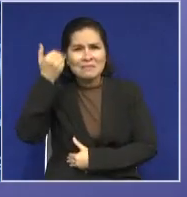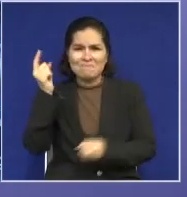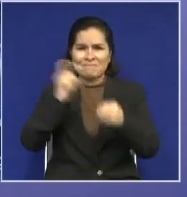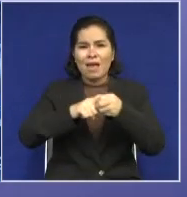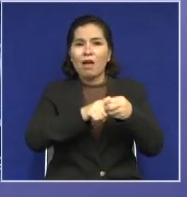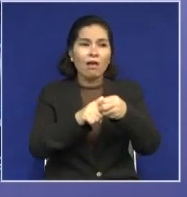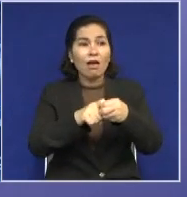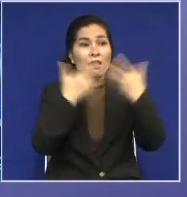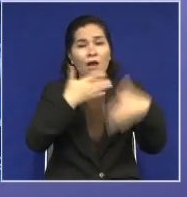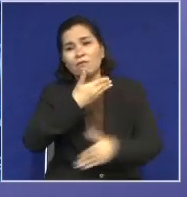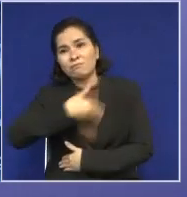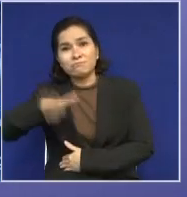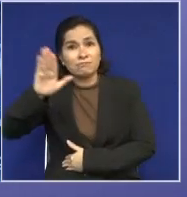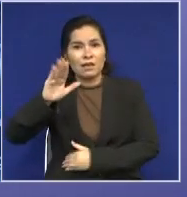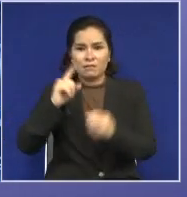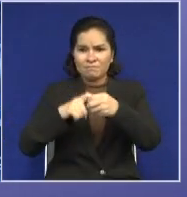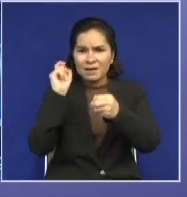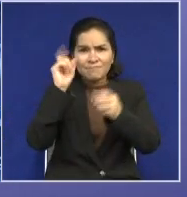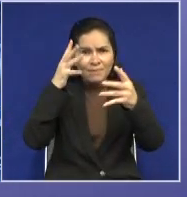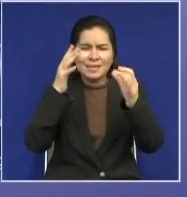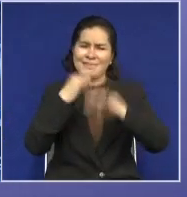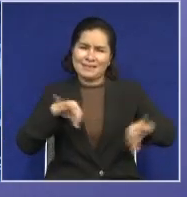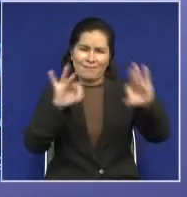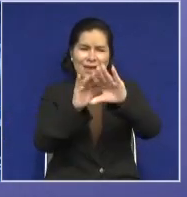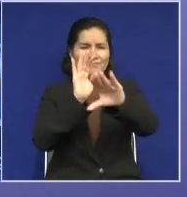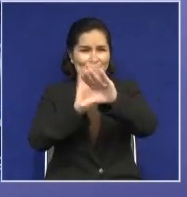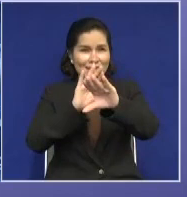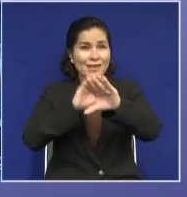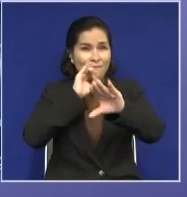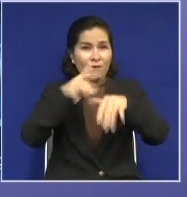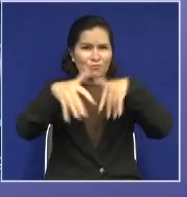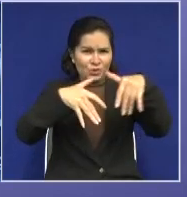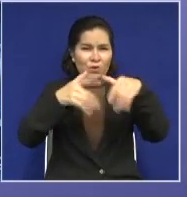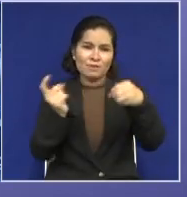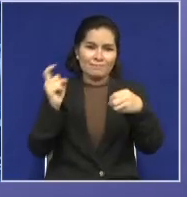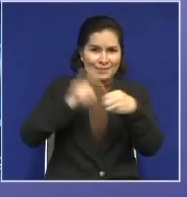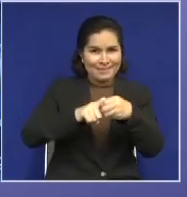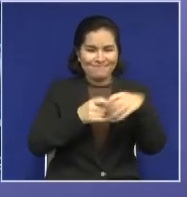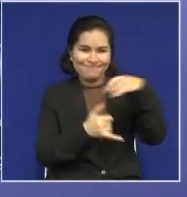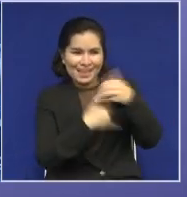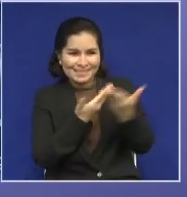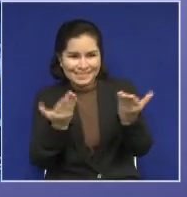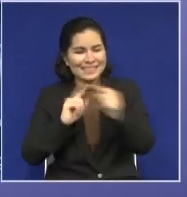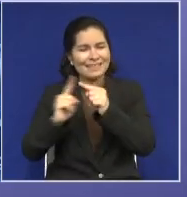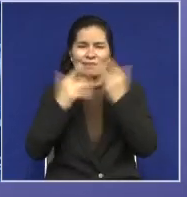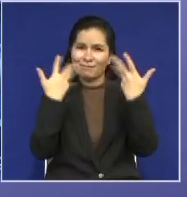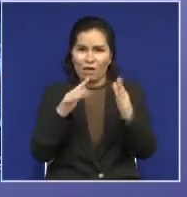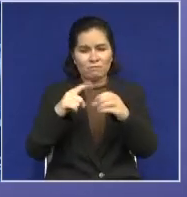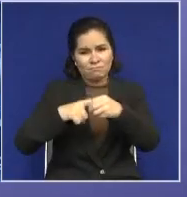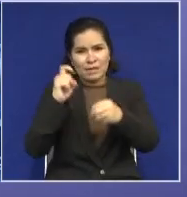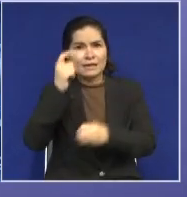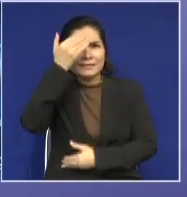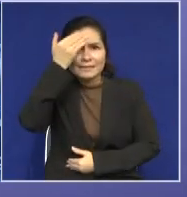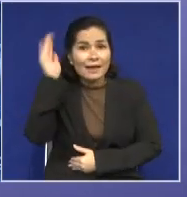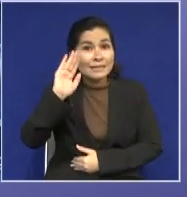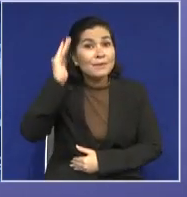นะคะก็คือไม่ได้สแกนเช็คเอาท์เพราะฉะนั้นสิ่งสำคัญอย่างนึงค่ะสแกนเช็คอินแล้วอย่าลืมเช็คเอาท์ค่ะเพื่ออย่างนึงก็คือเราจะ